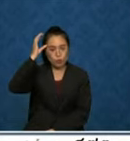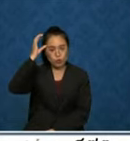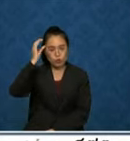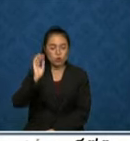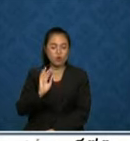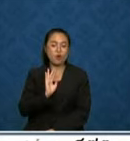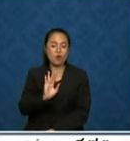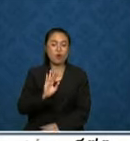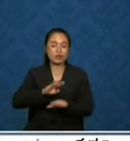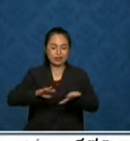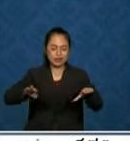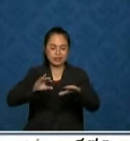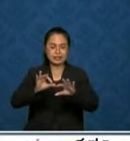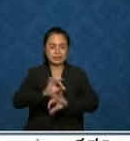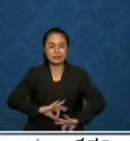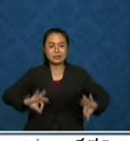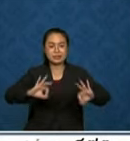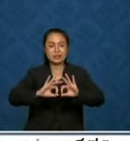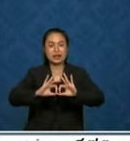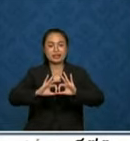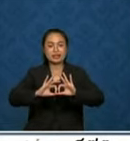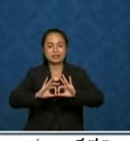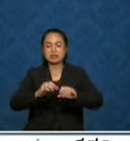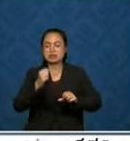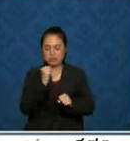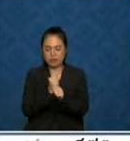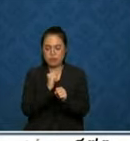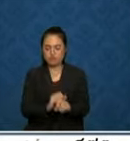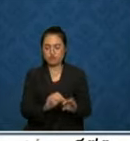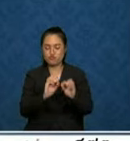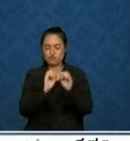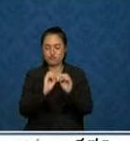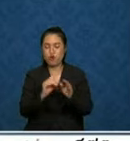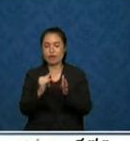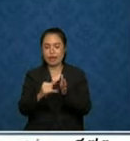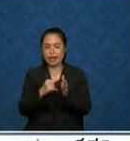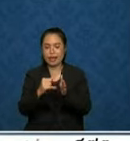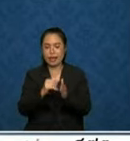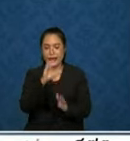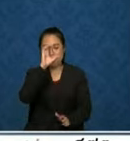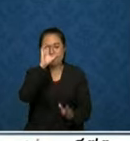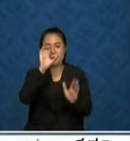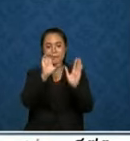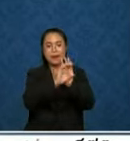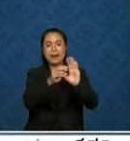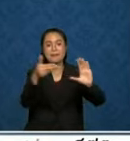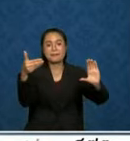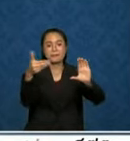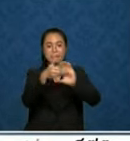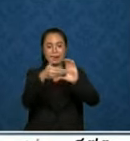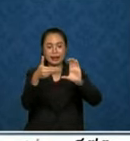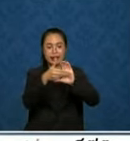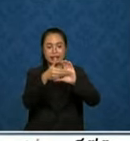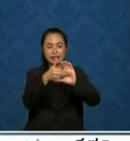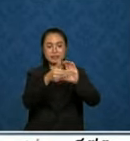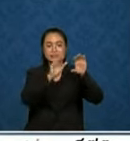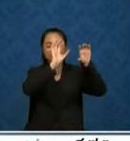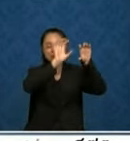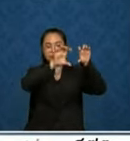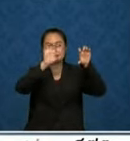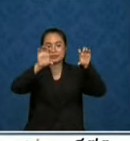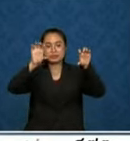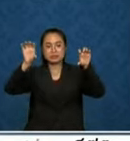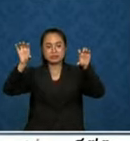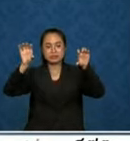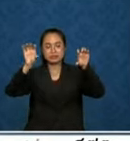ากและไม่จำเป็นที่จะต้องทำในรูปแบบที่ยากเลยค่ะบนกระดานนะคะขอโทษค่ะบนสไลด์นะคะจะเป็น